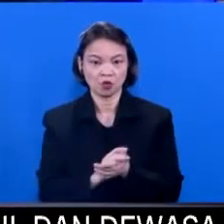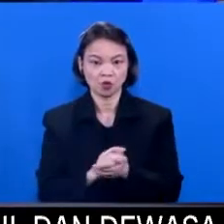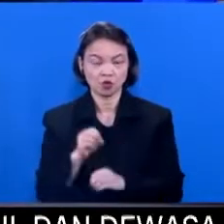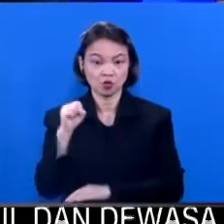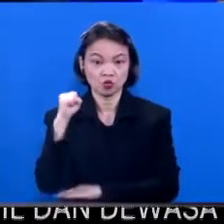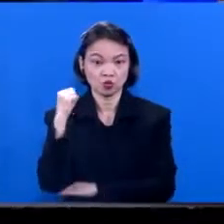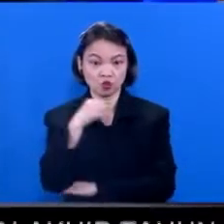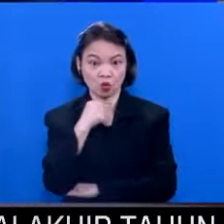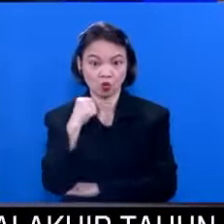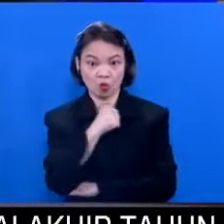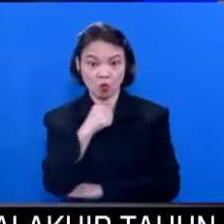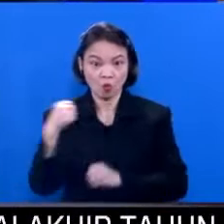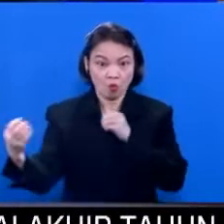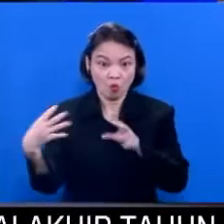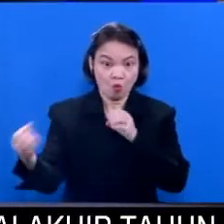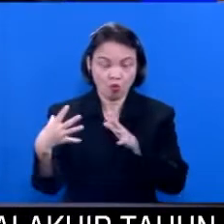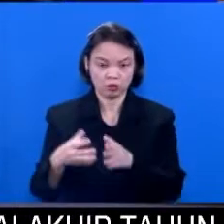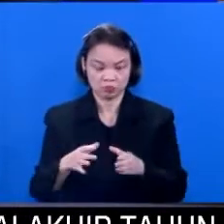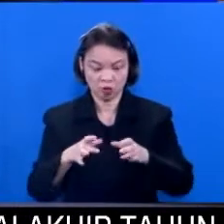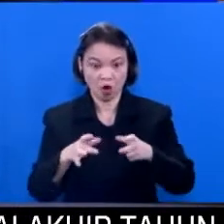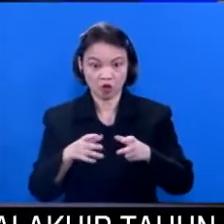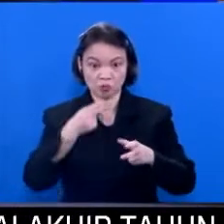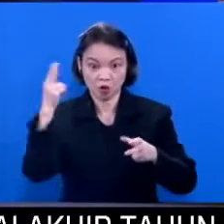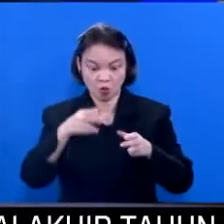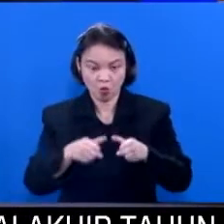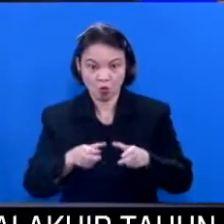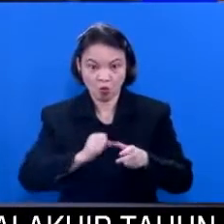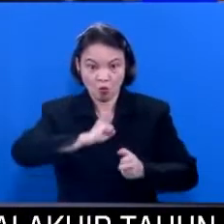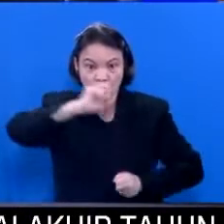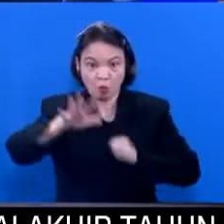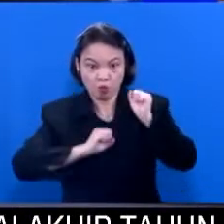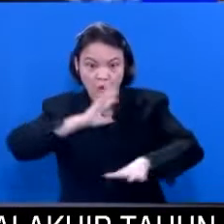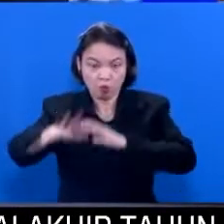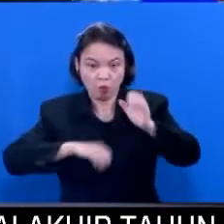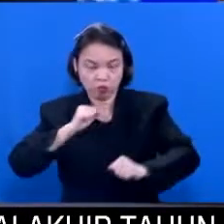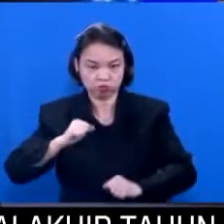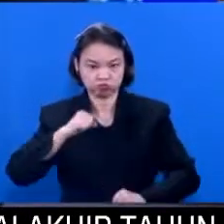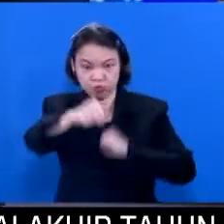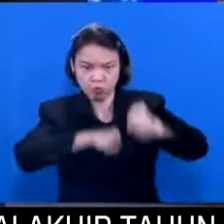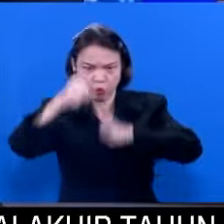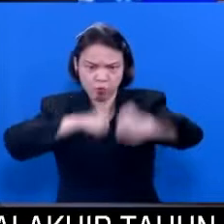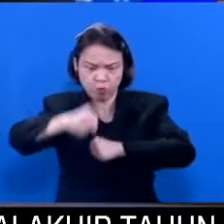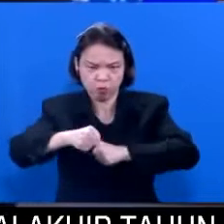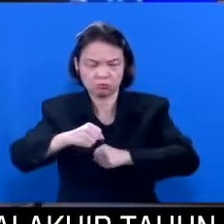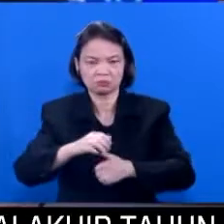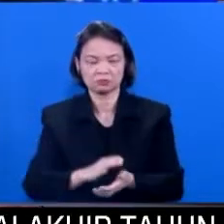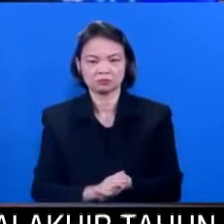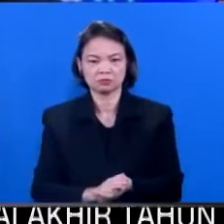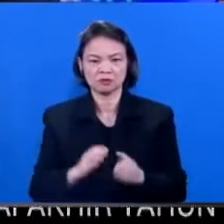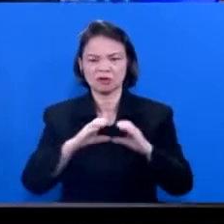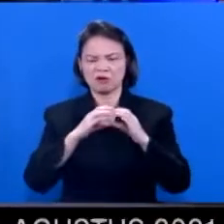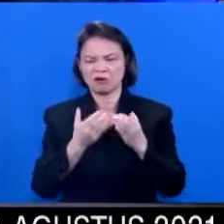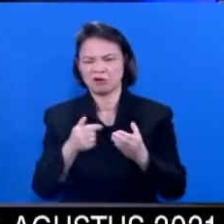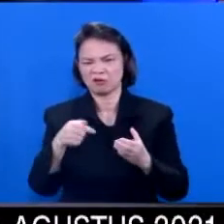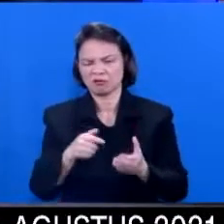ricuh. Mereka saling lempar asbak, menggebrak meja hingga baku pukul. Tidak kali ini saja tindakan anggota Dewan mendapat